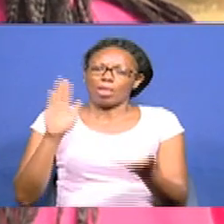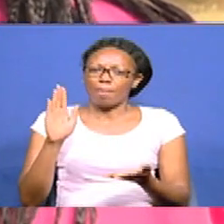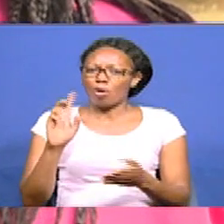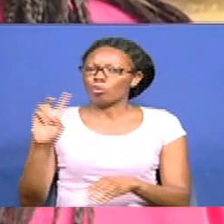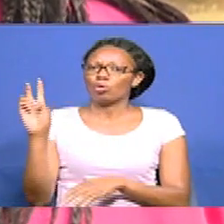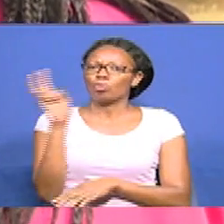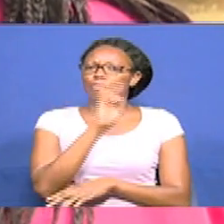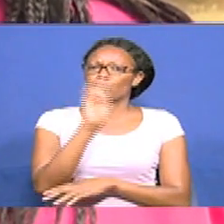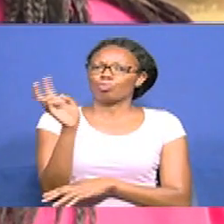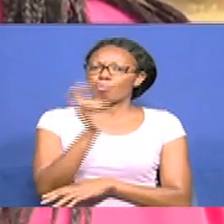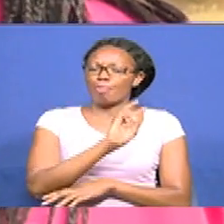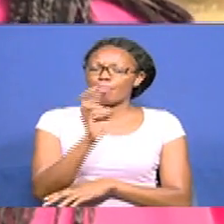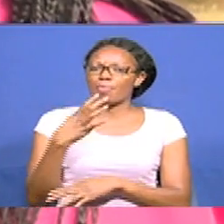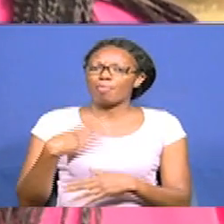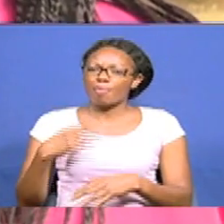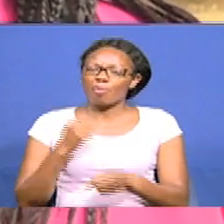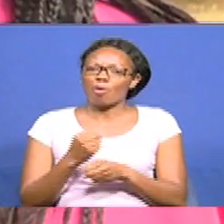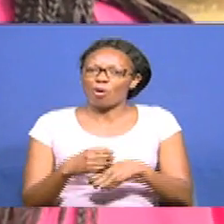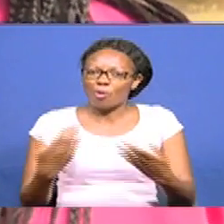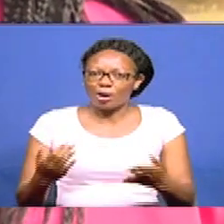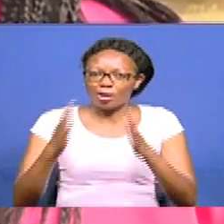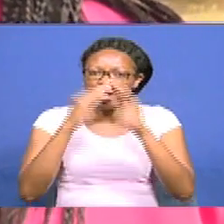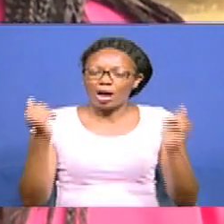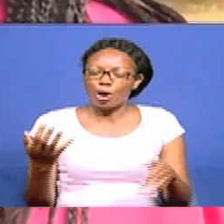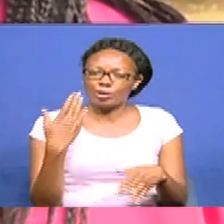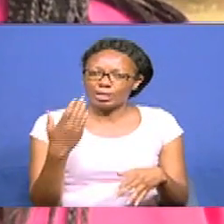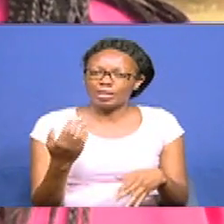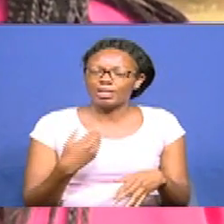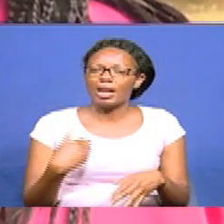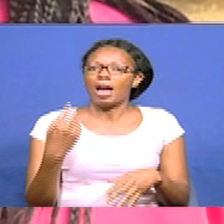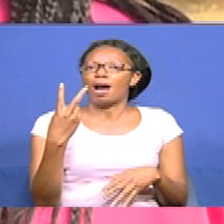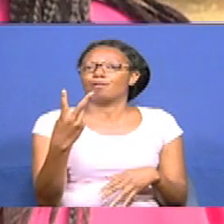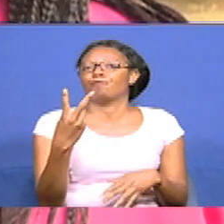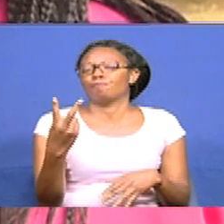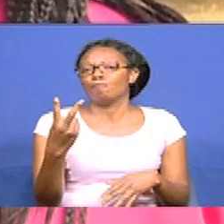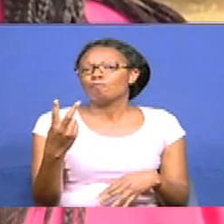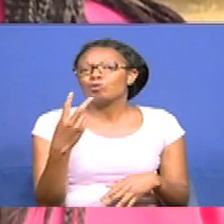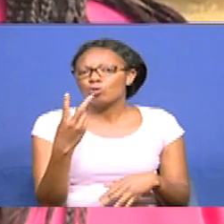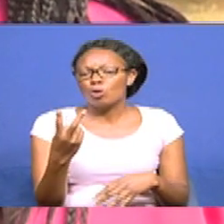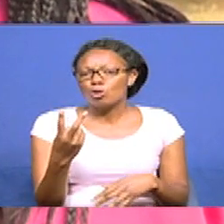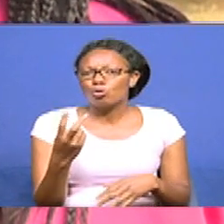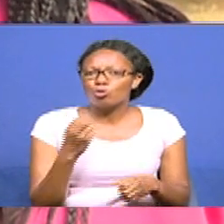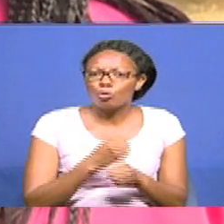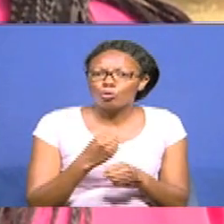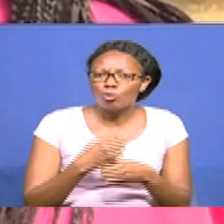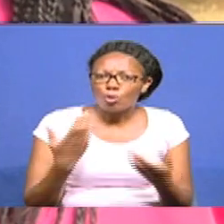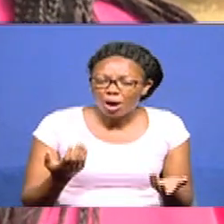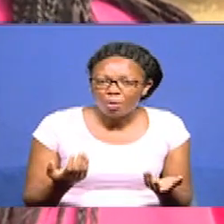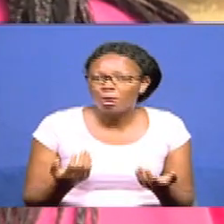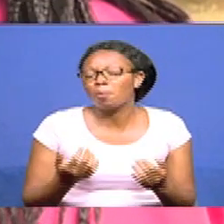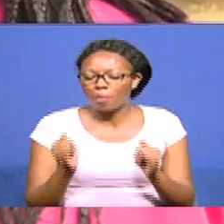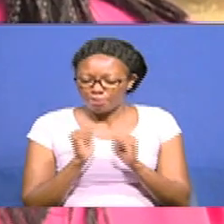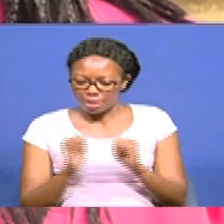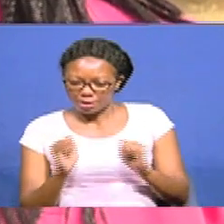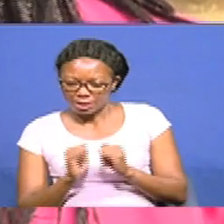supervisor wa nursery. Alafu kwa greenhouse tuko na wawili. Hawa wa greenhouse wawili wanafanya kazi yote ya